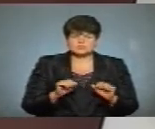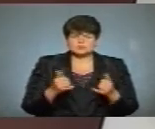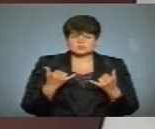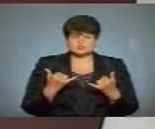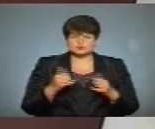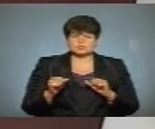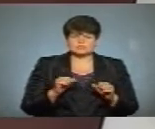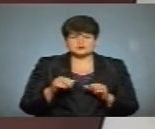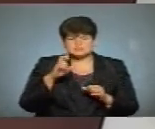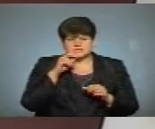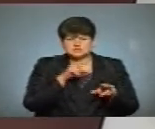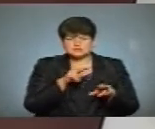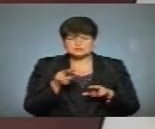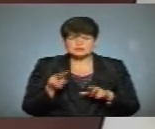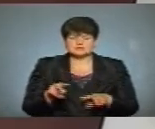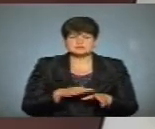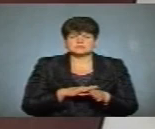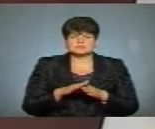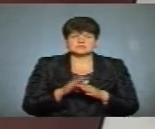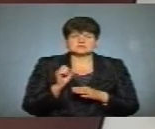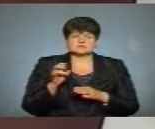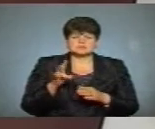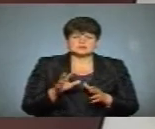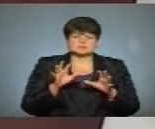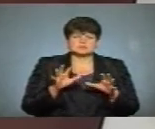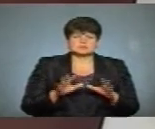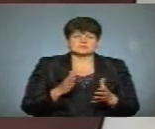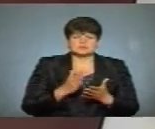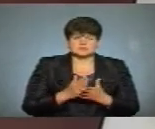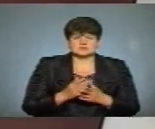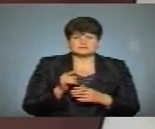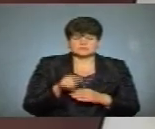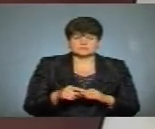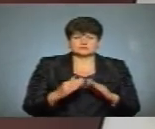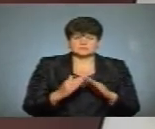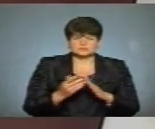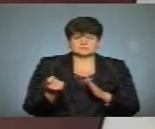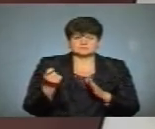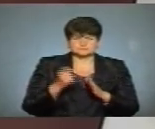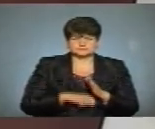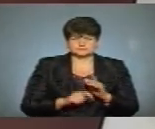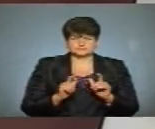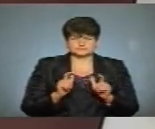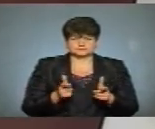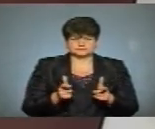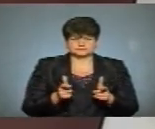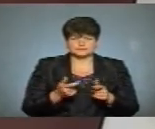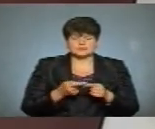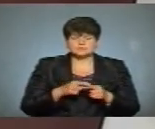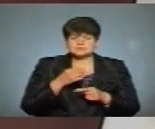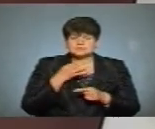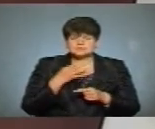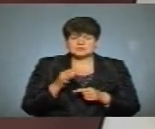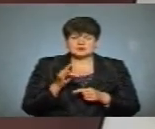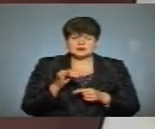та управління Держнагляду за дотриманням санітарного законодавства, яке знаходиться в тій же будівлі, зачинили на карантин. Про це повідомила